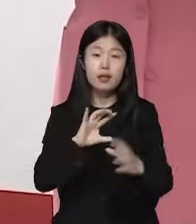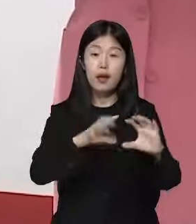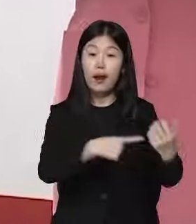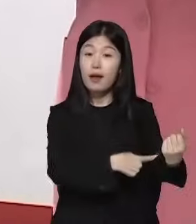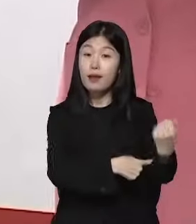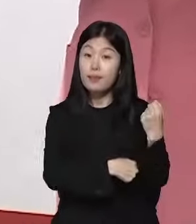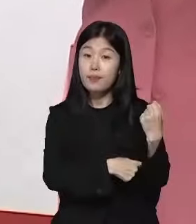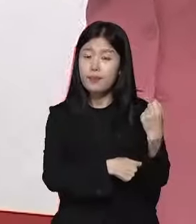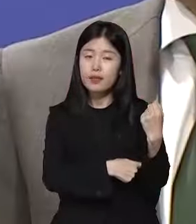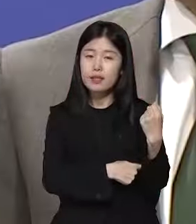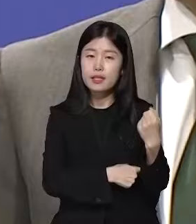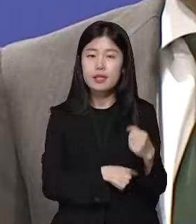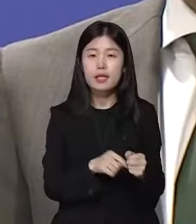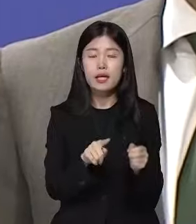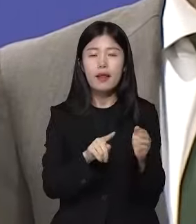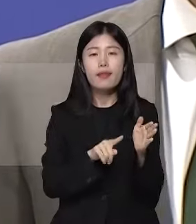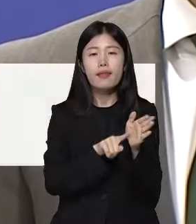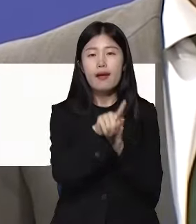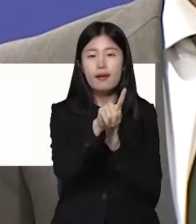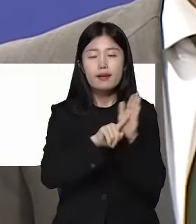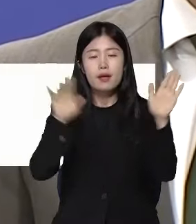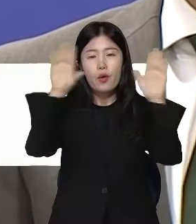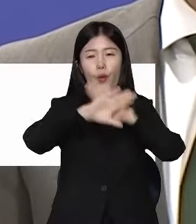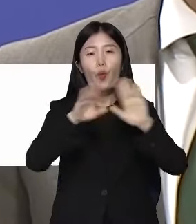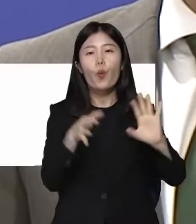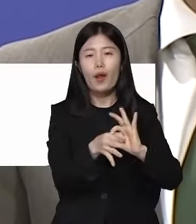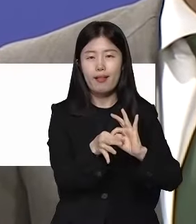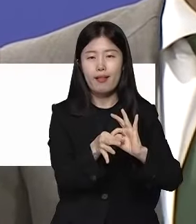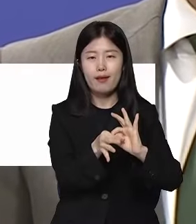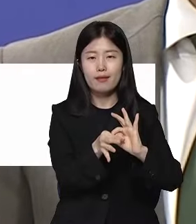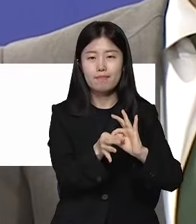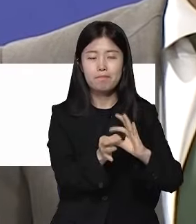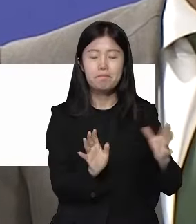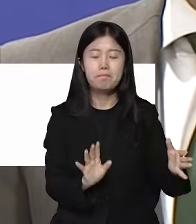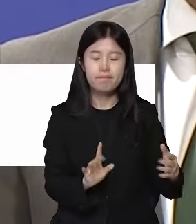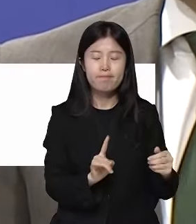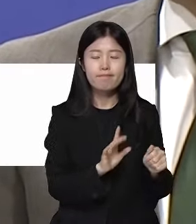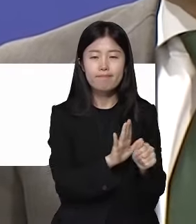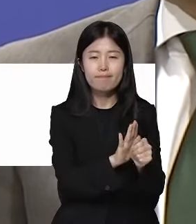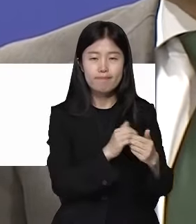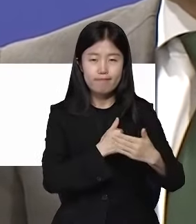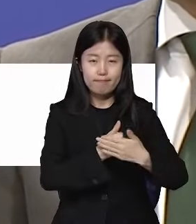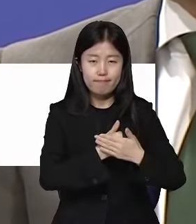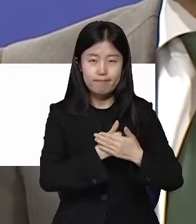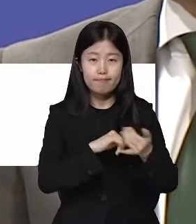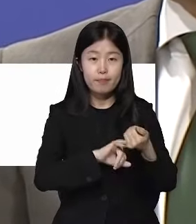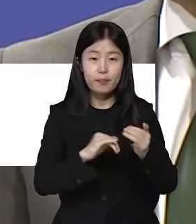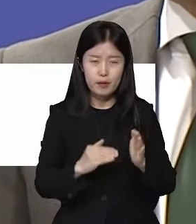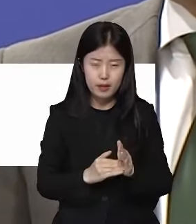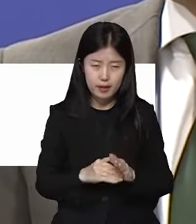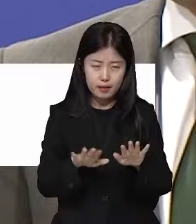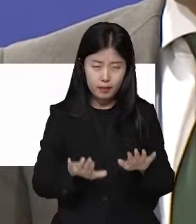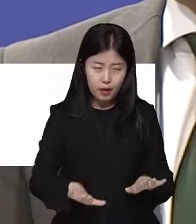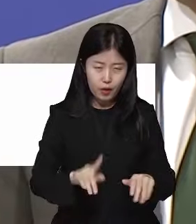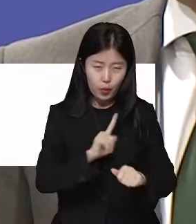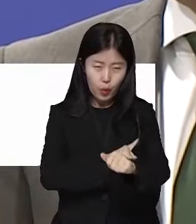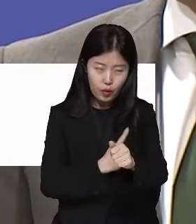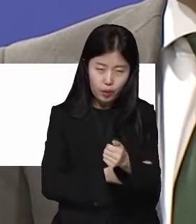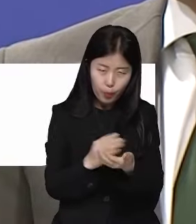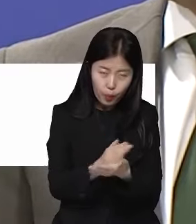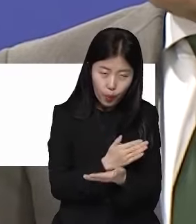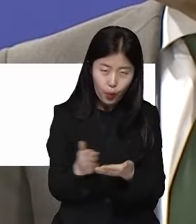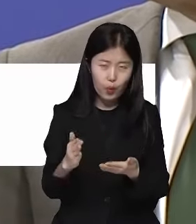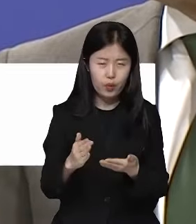제안했습니다. 권한의 배분 또 재정의 배분을 통해서 광주가 지방자치의 중심도시로 다시